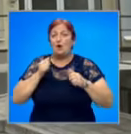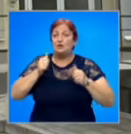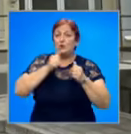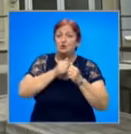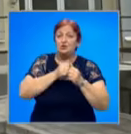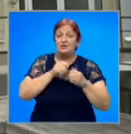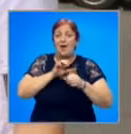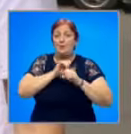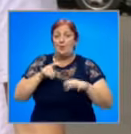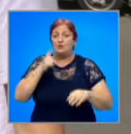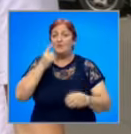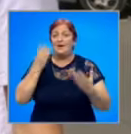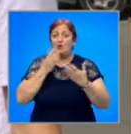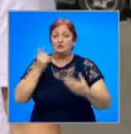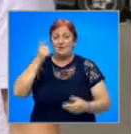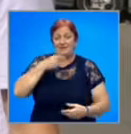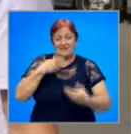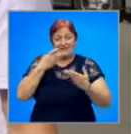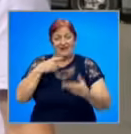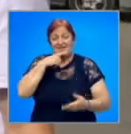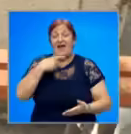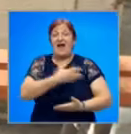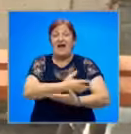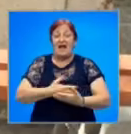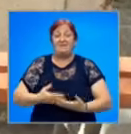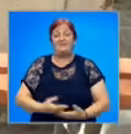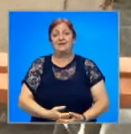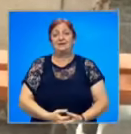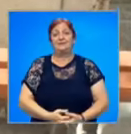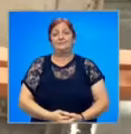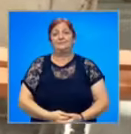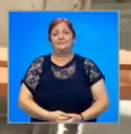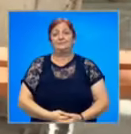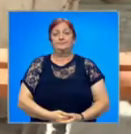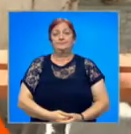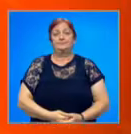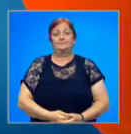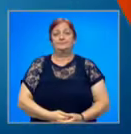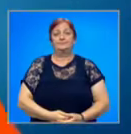от съучениците му пропуснаха първи учебен ден, за да дарят кръв.